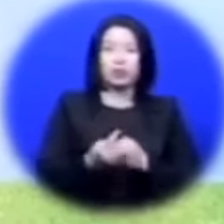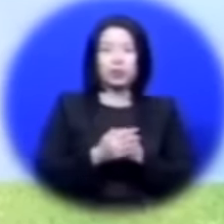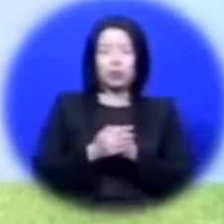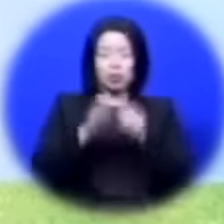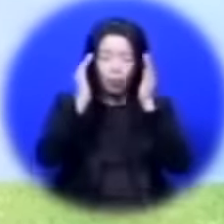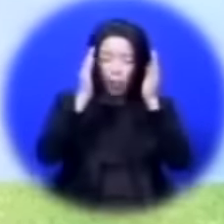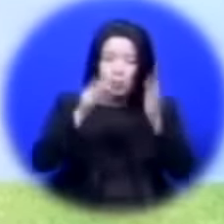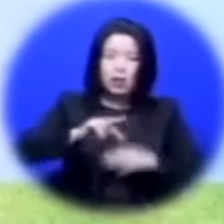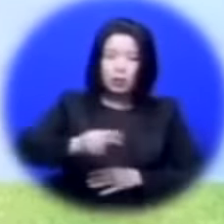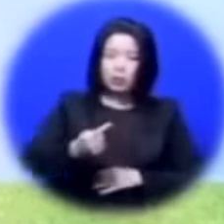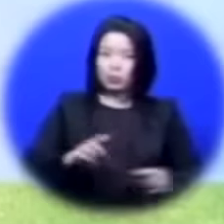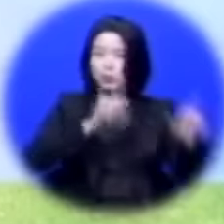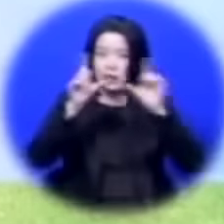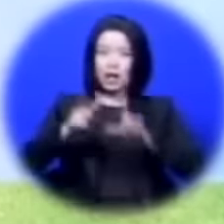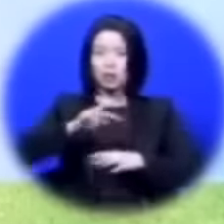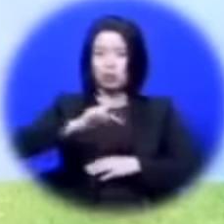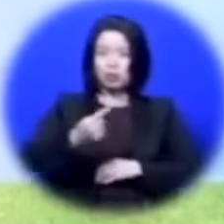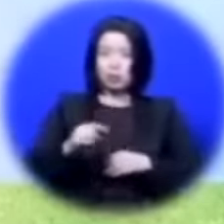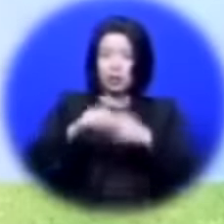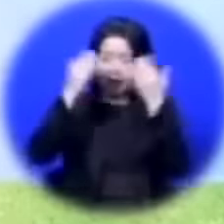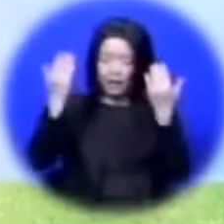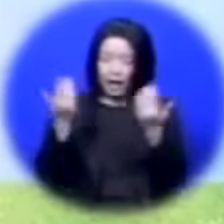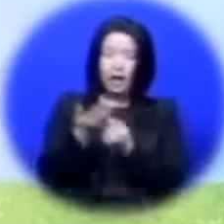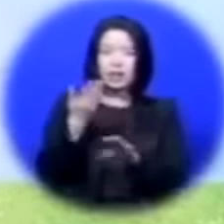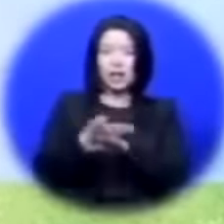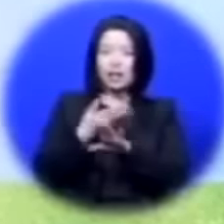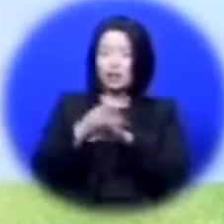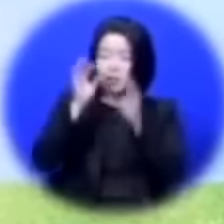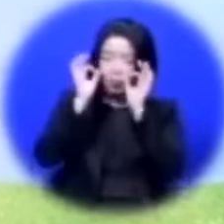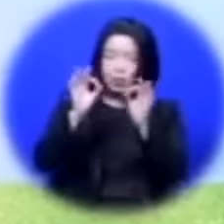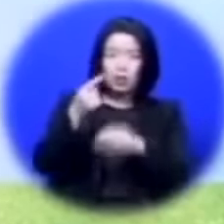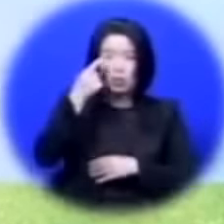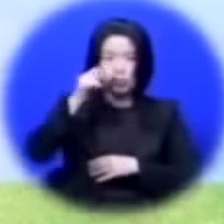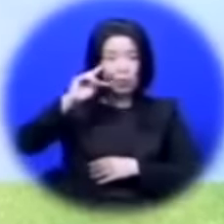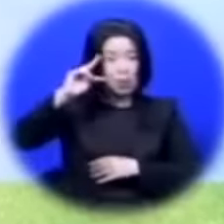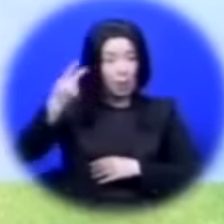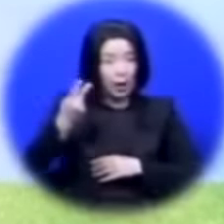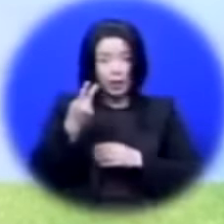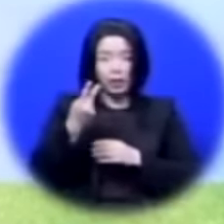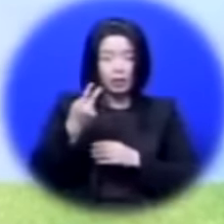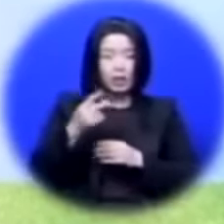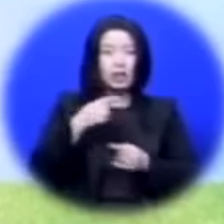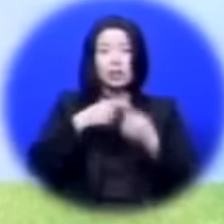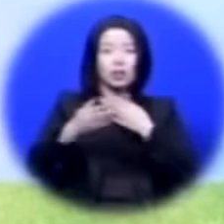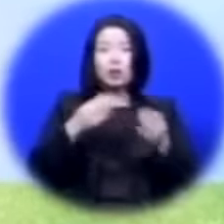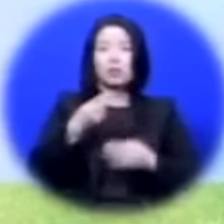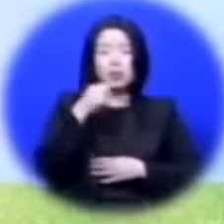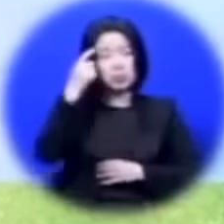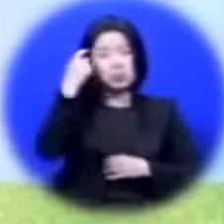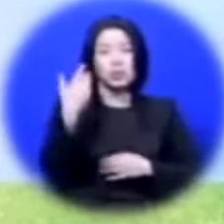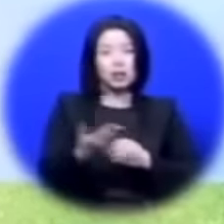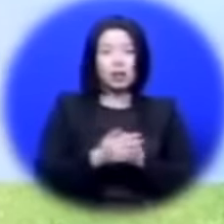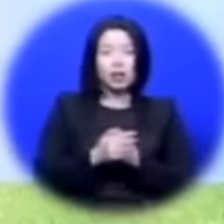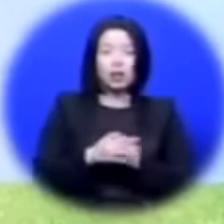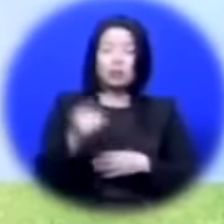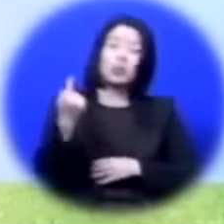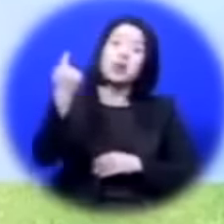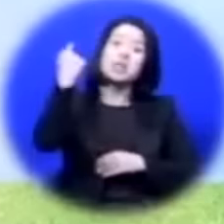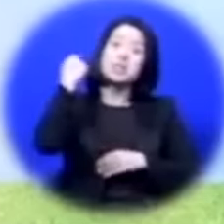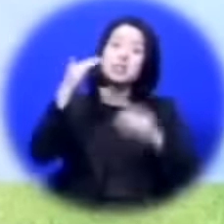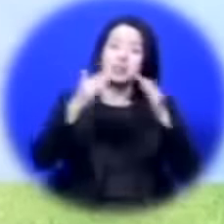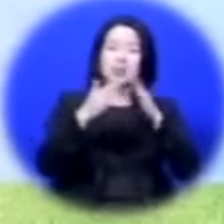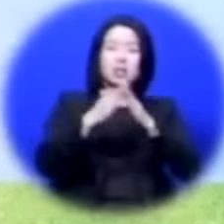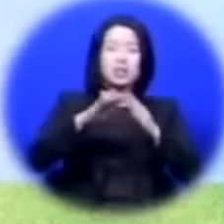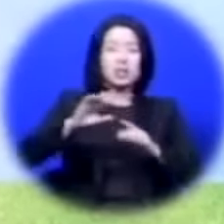공부하는 것도 사는 것도 다 달리 보이는 이런 눈이 뒤집혀진 경험 안 해봤습니까 뒷집에 사는